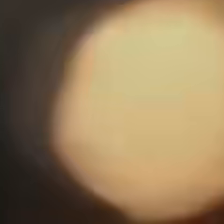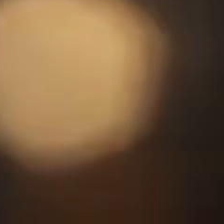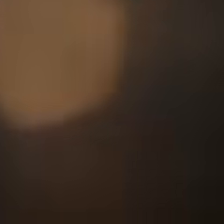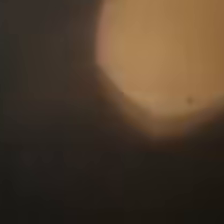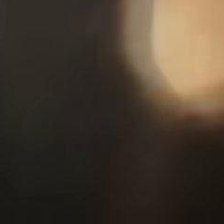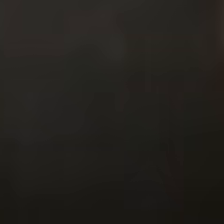n